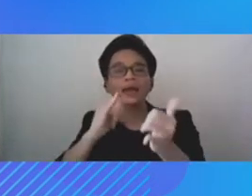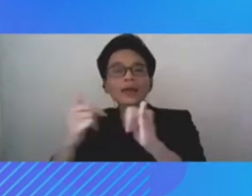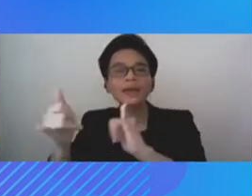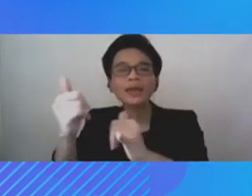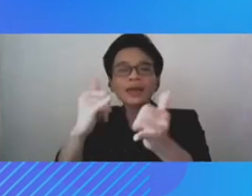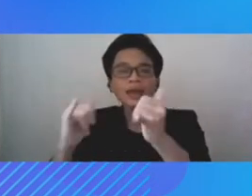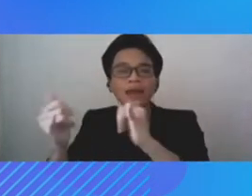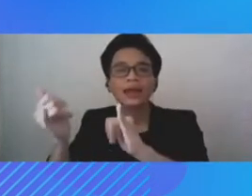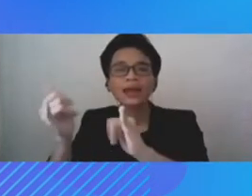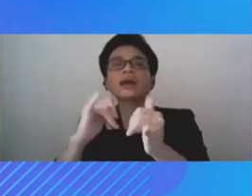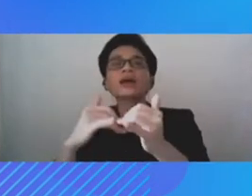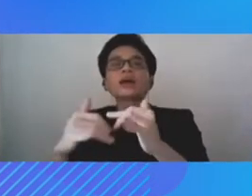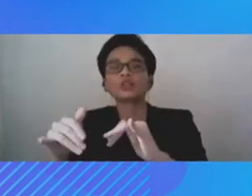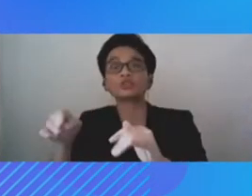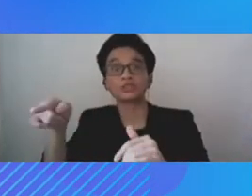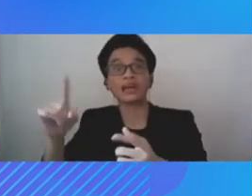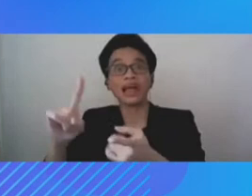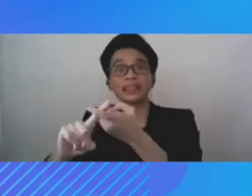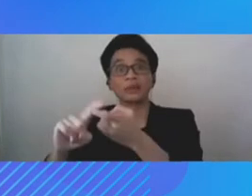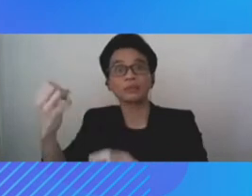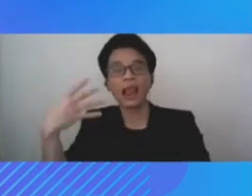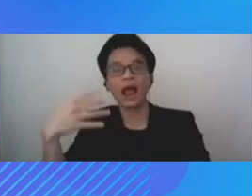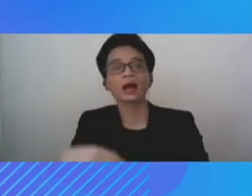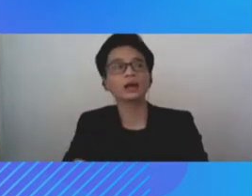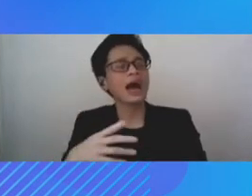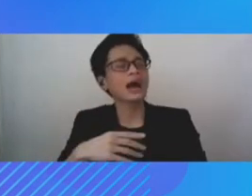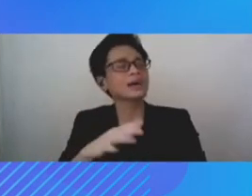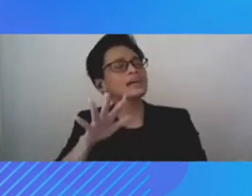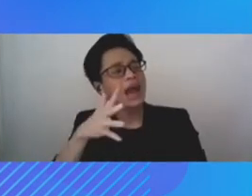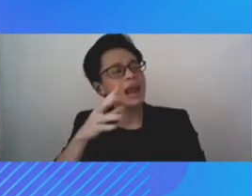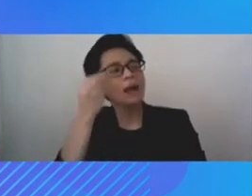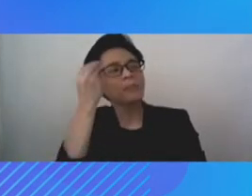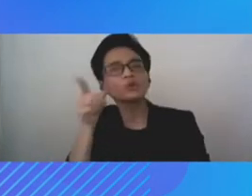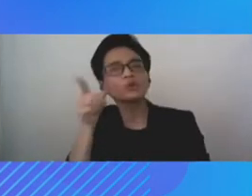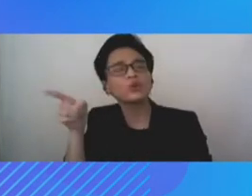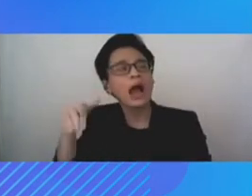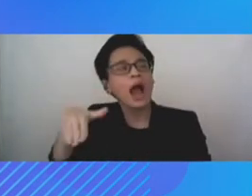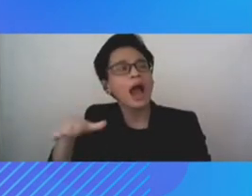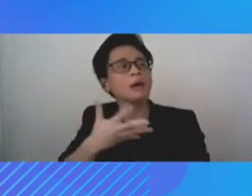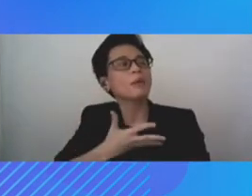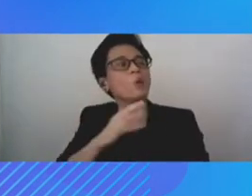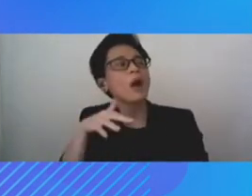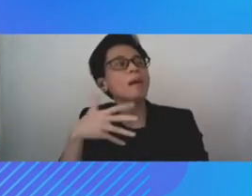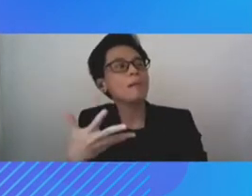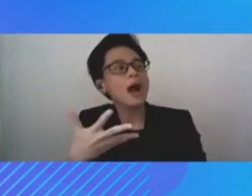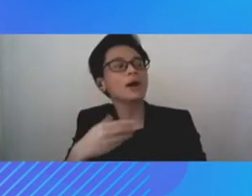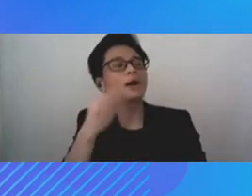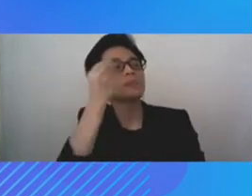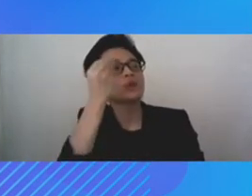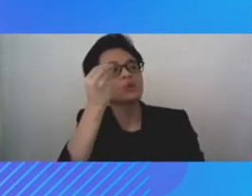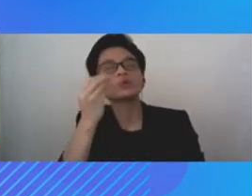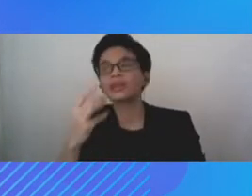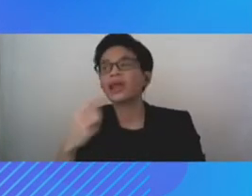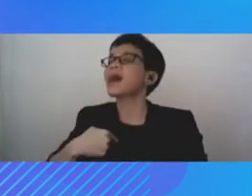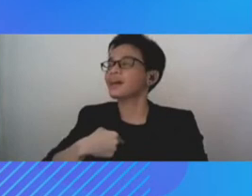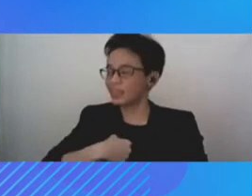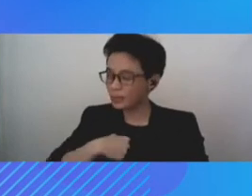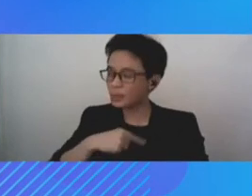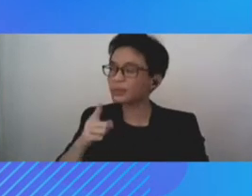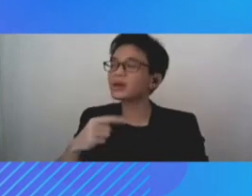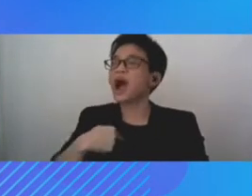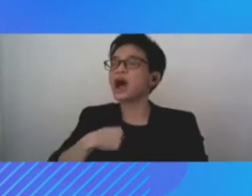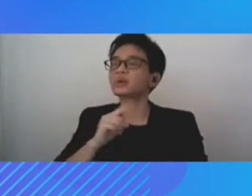Mama Adnan, saya kadang-kadang bingung Adnan maunya apa kayak gitu. Nah itu fungsinya saya, tak bilang itu saya menerjemahkan apa yang Adnan